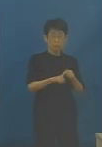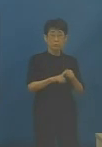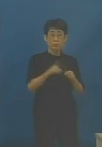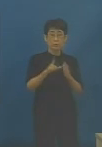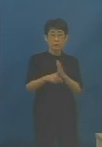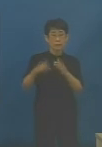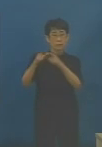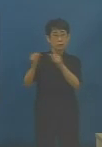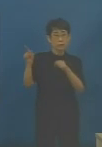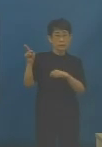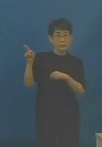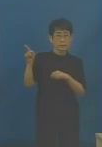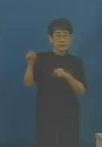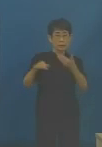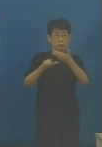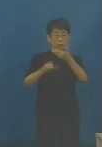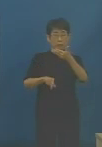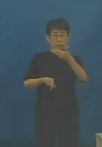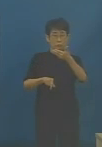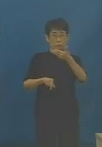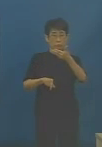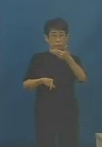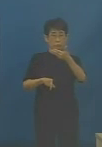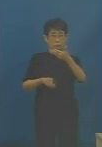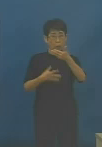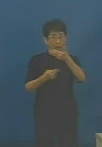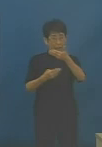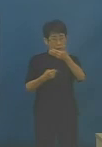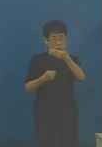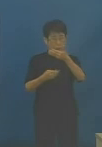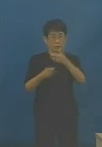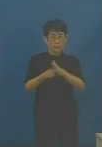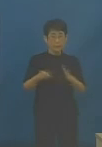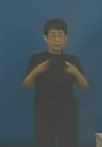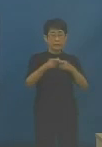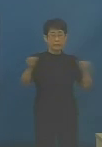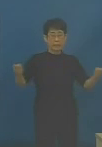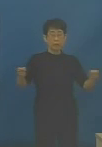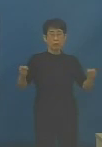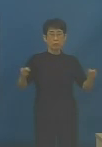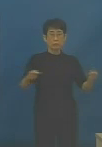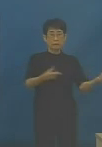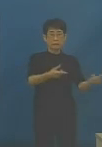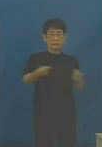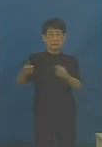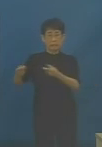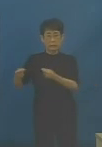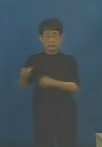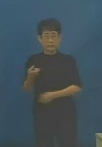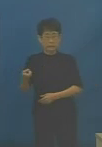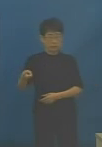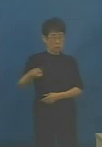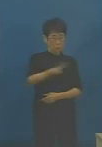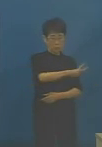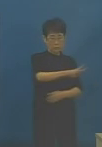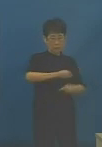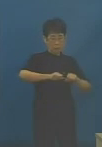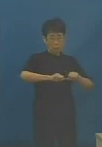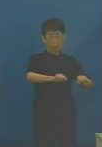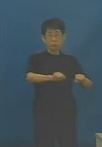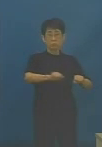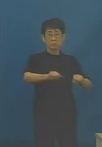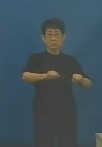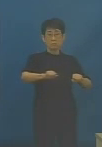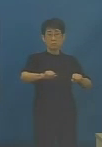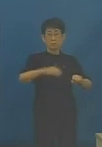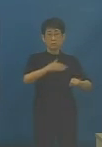で9月の しかるべき時期には全国一斉に移行してもらうんだという表明